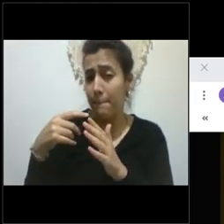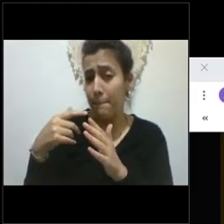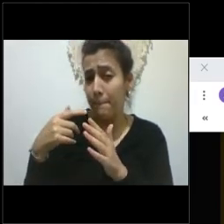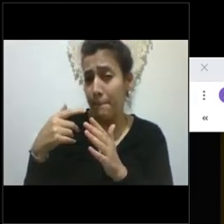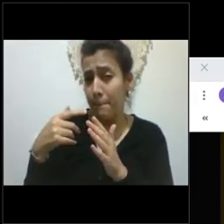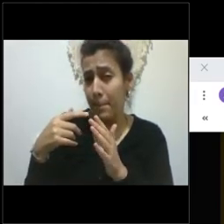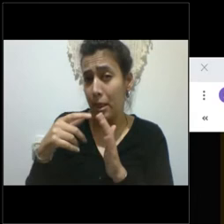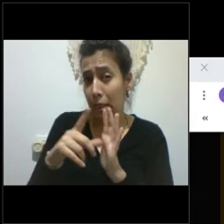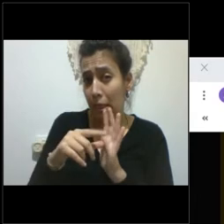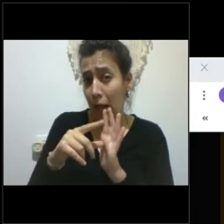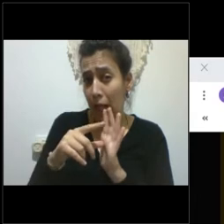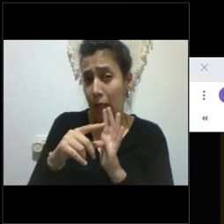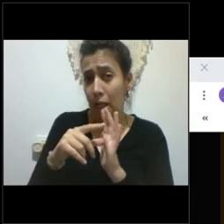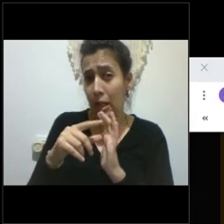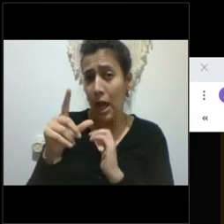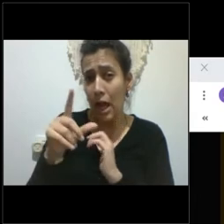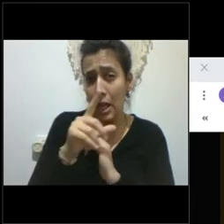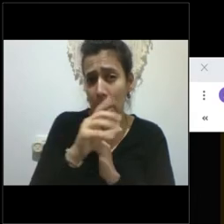LLC,